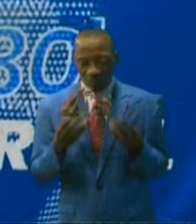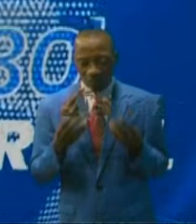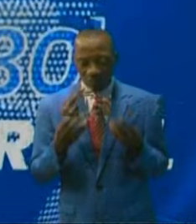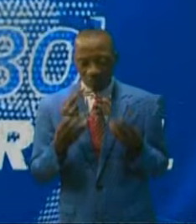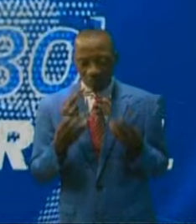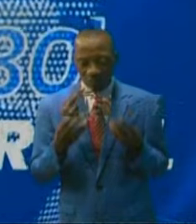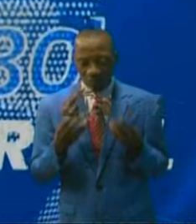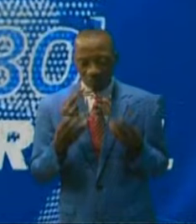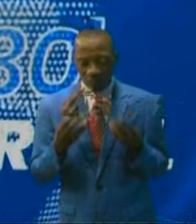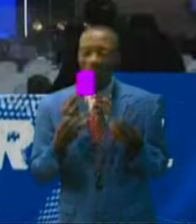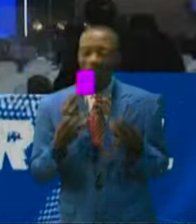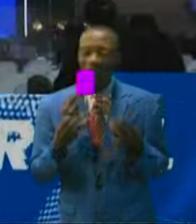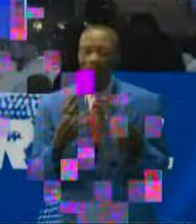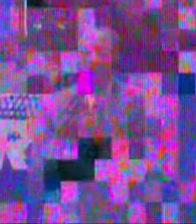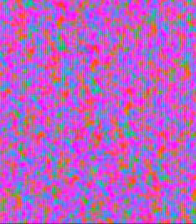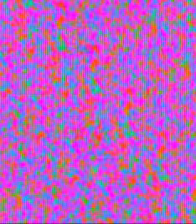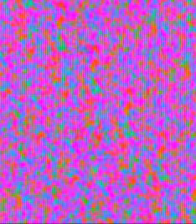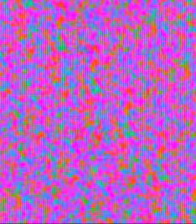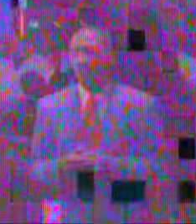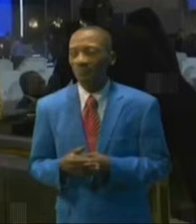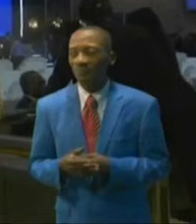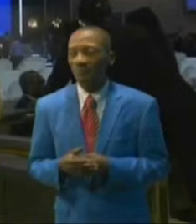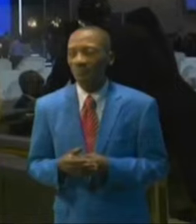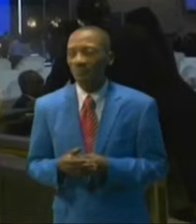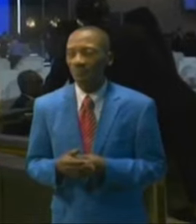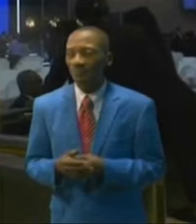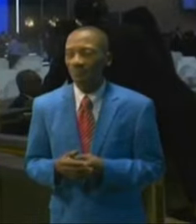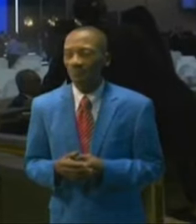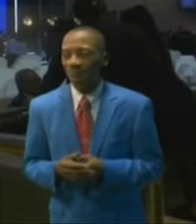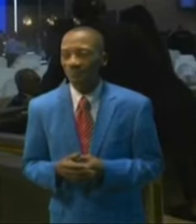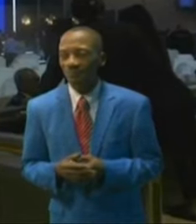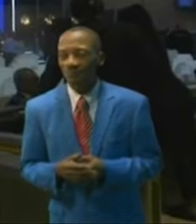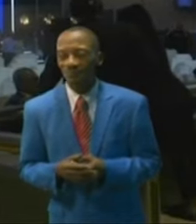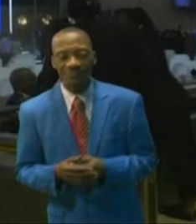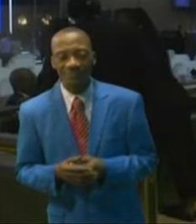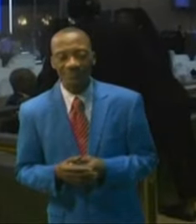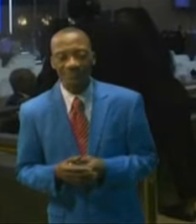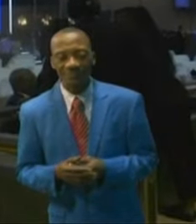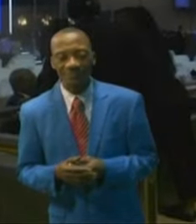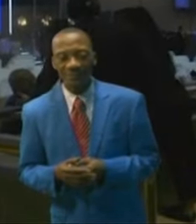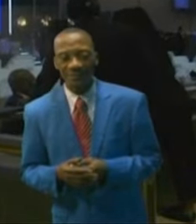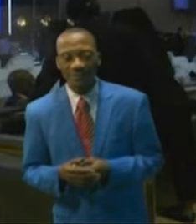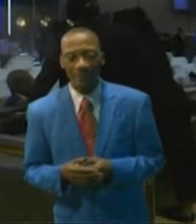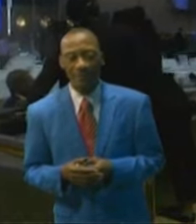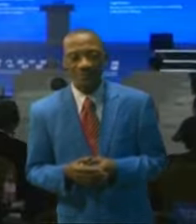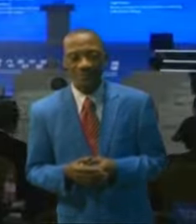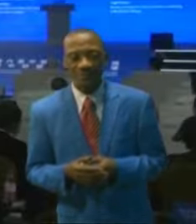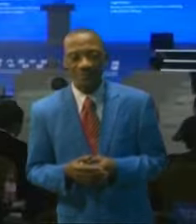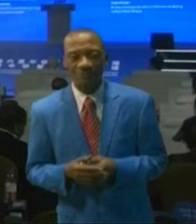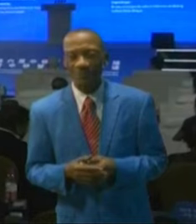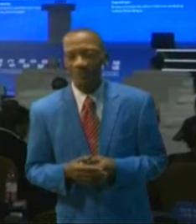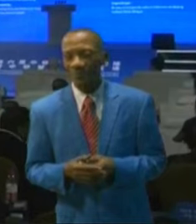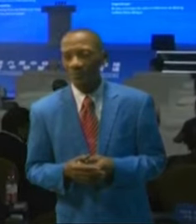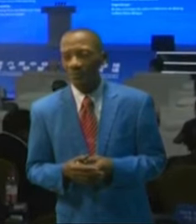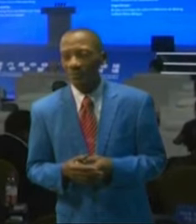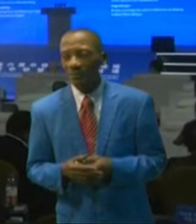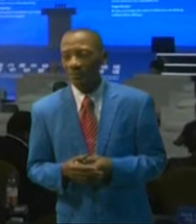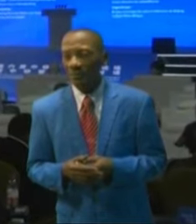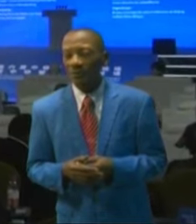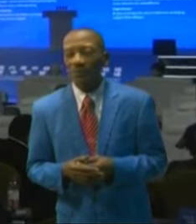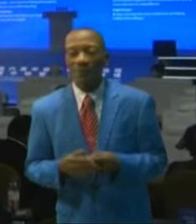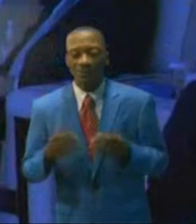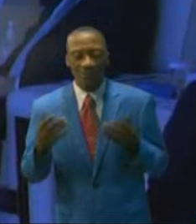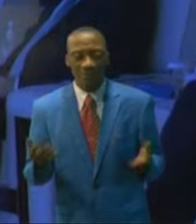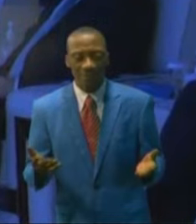Omoutou. C'est à Beijing que le go a été donné devant les Africains en charge de la communication et média, dont le